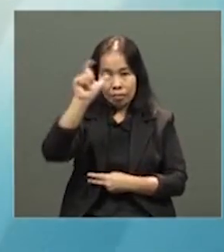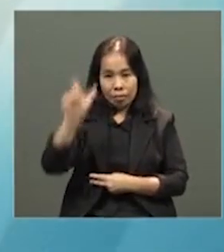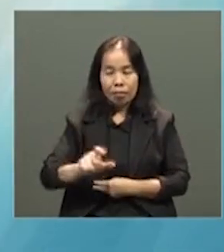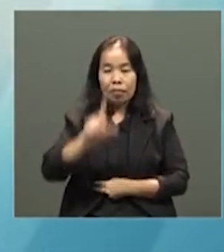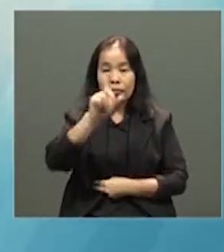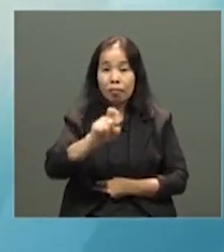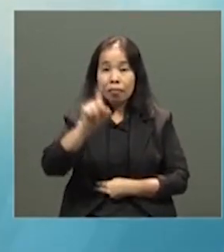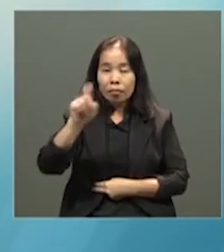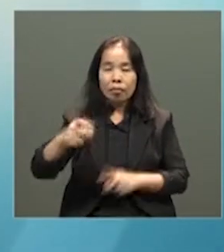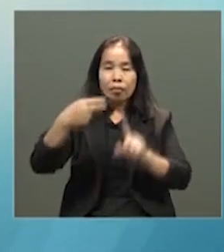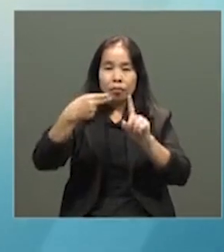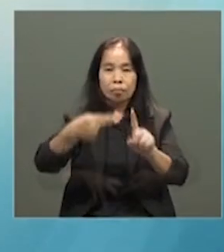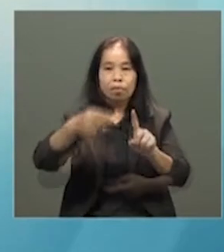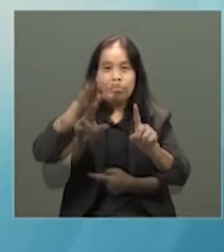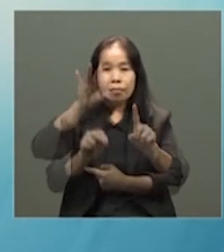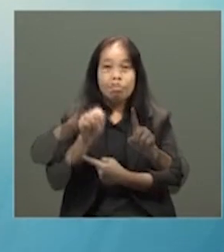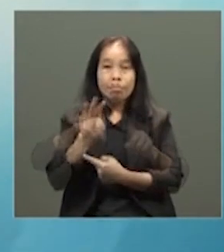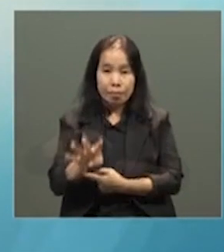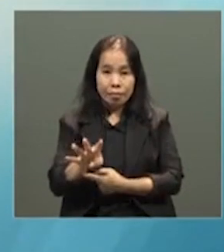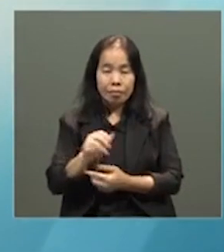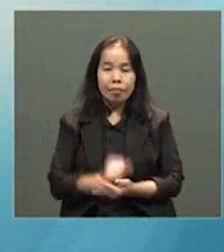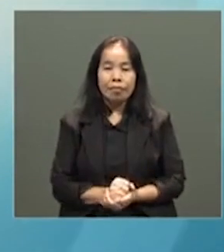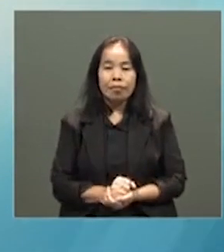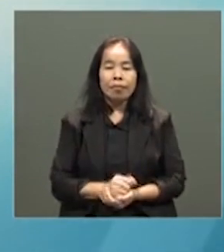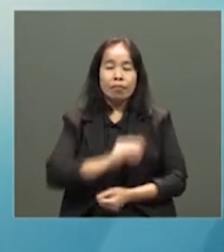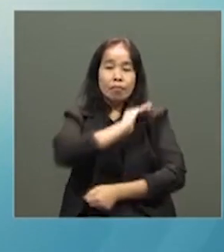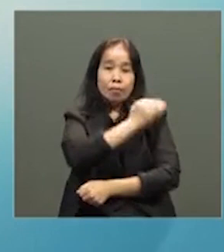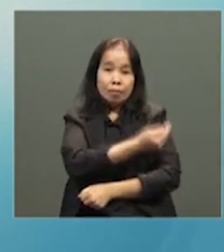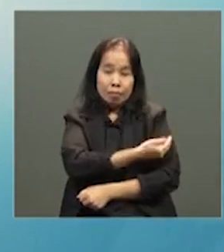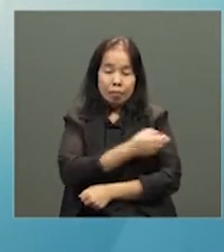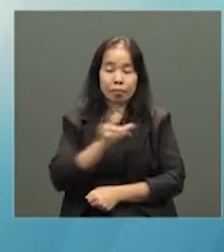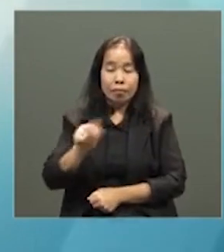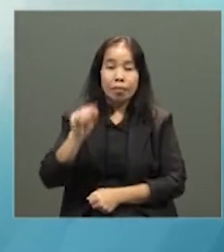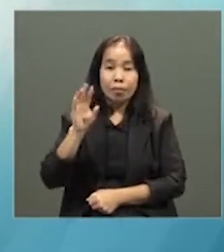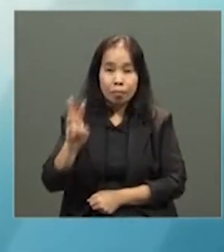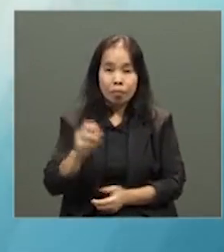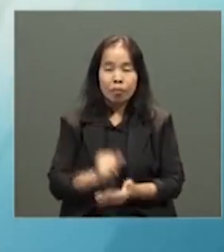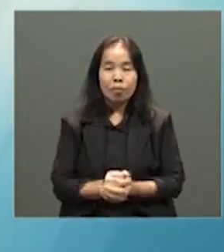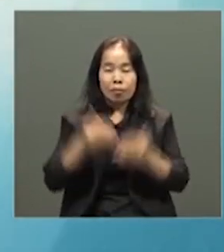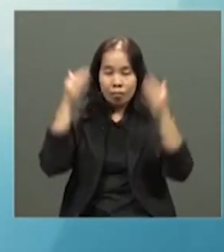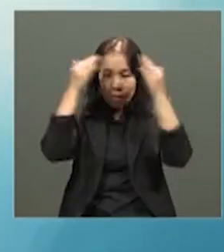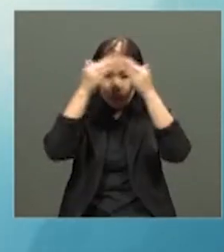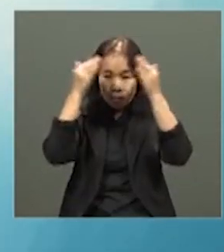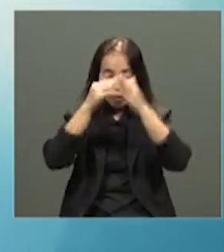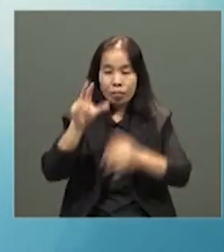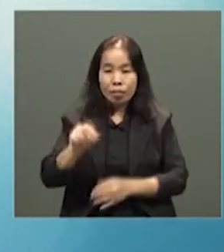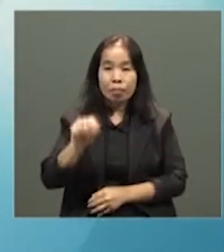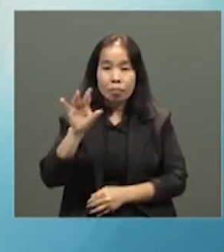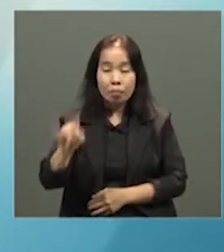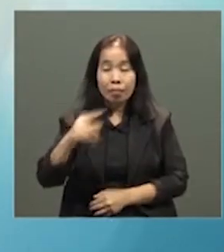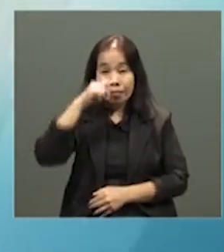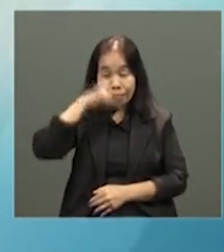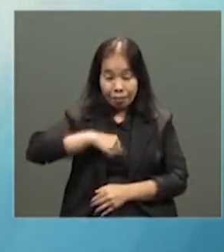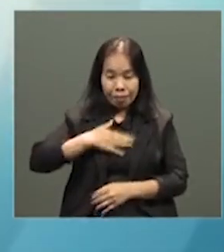166,831 รายเสียชีวิต 17,209 รายขณะที่อิตาลีพบผู้ป่วย